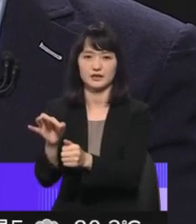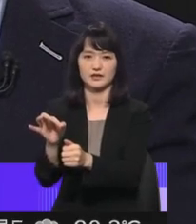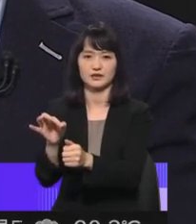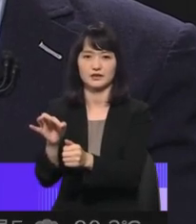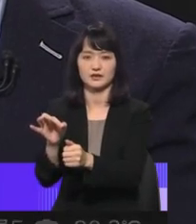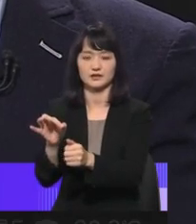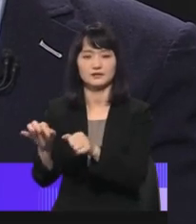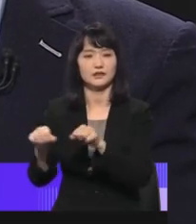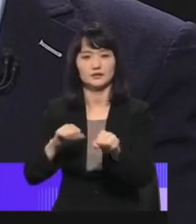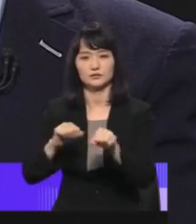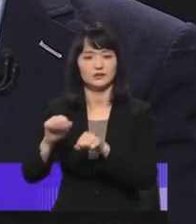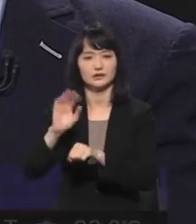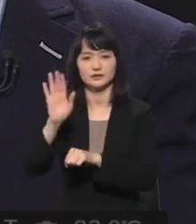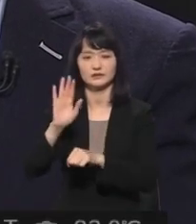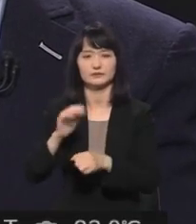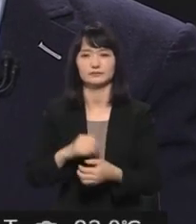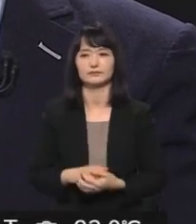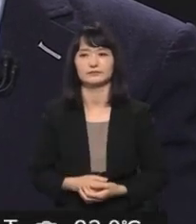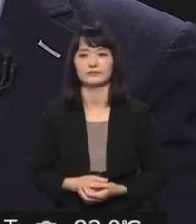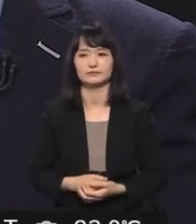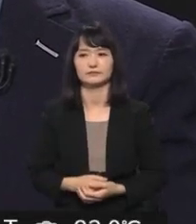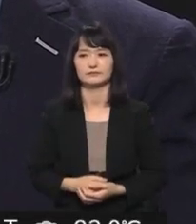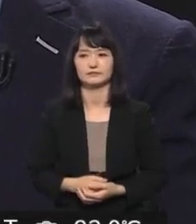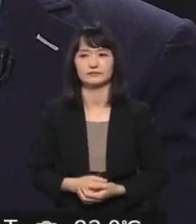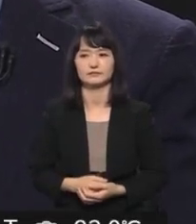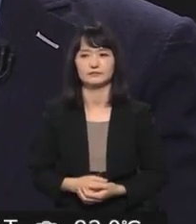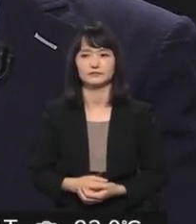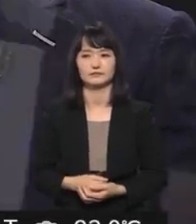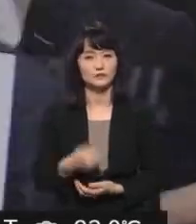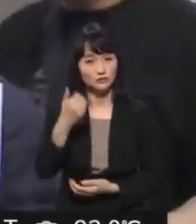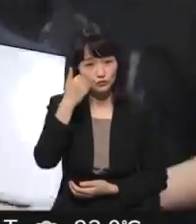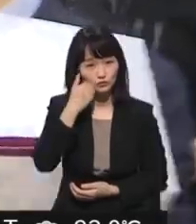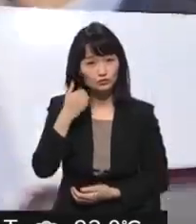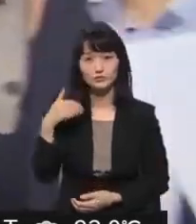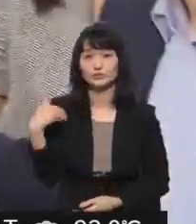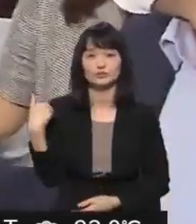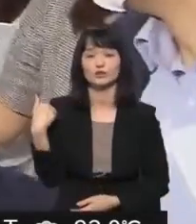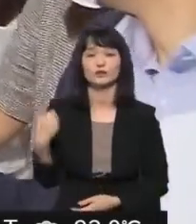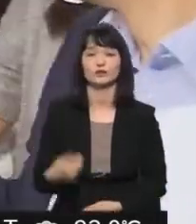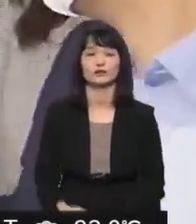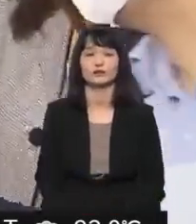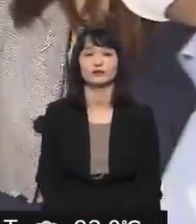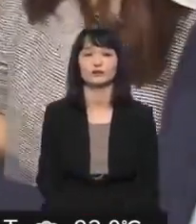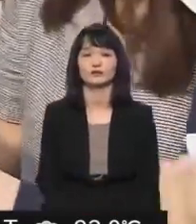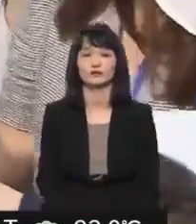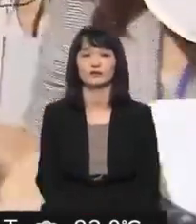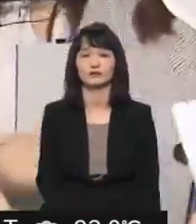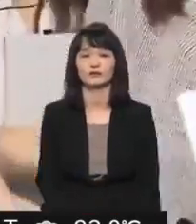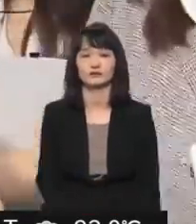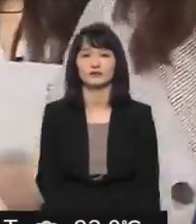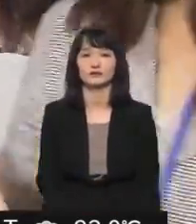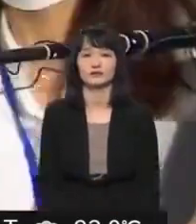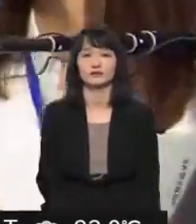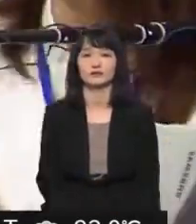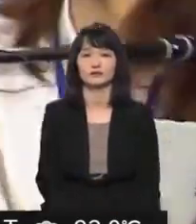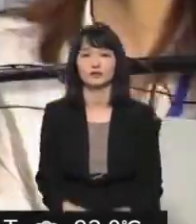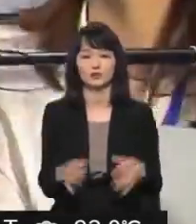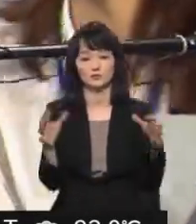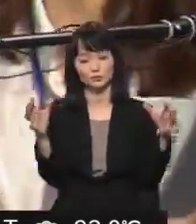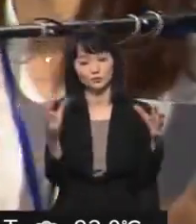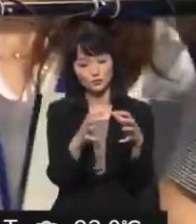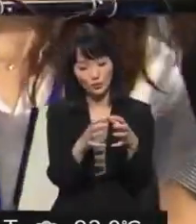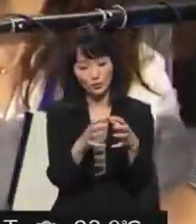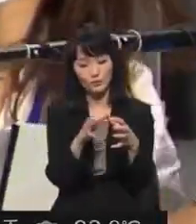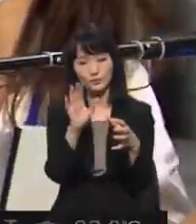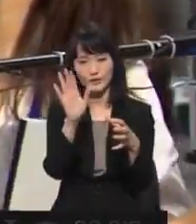예를 들면 누가 아이코 제가 어떻게 해야되 거야 전 원래 인데 그래서 저는 좀 더 나가면 모임을 하지 않고 만